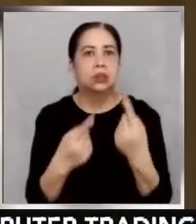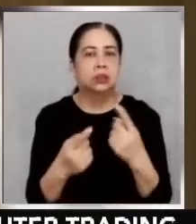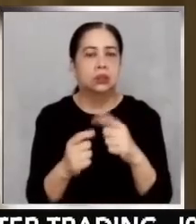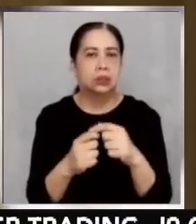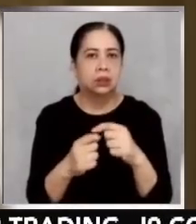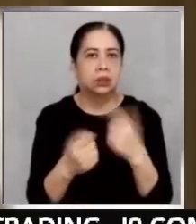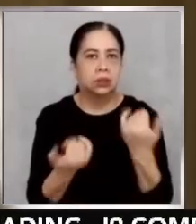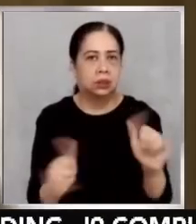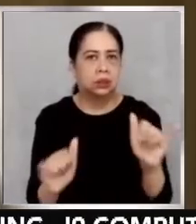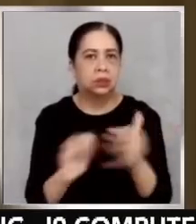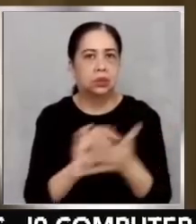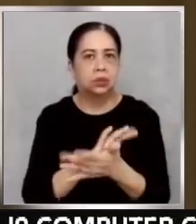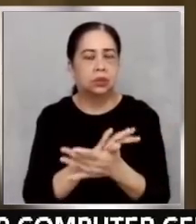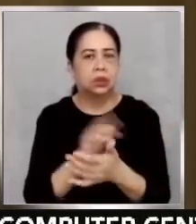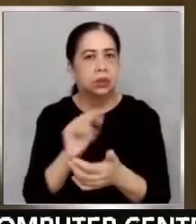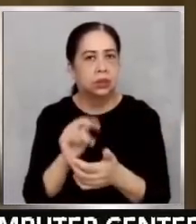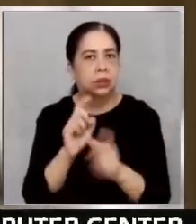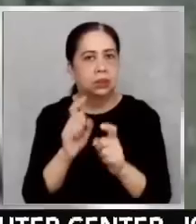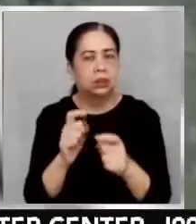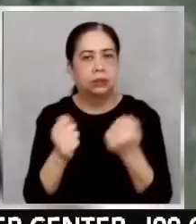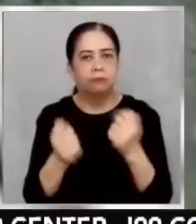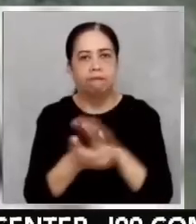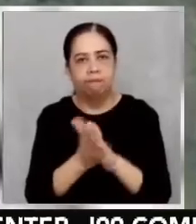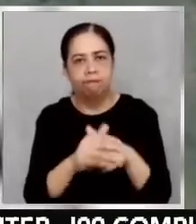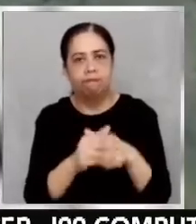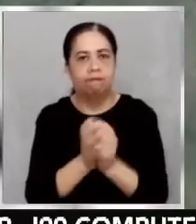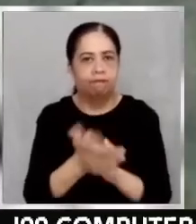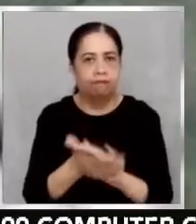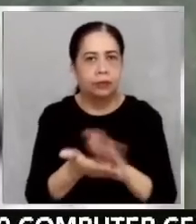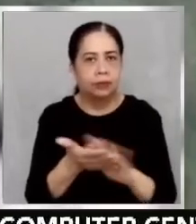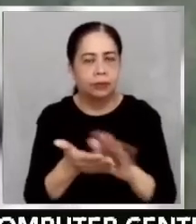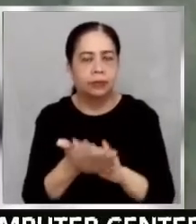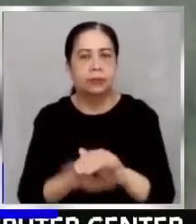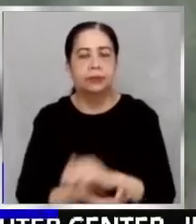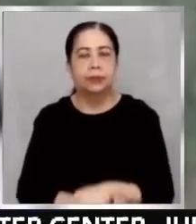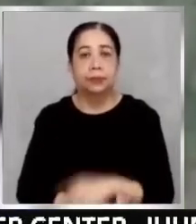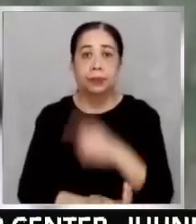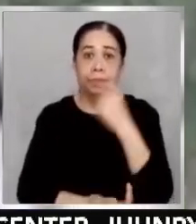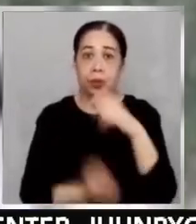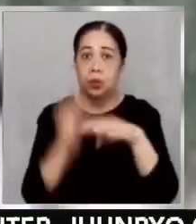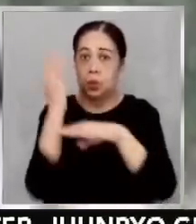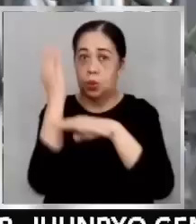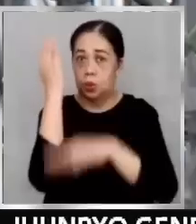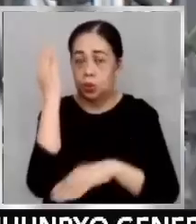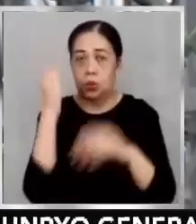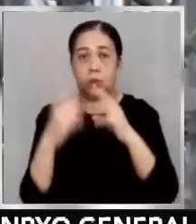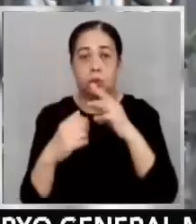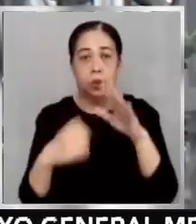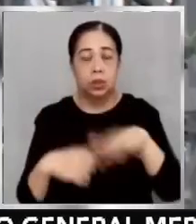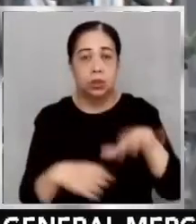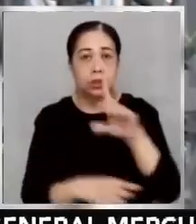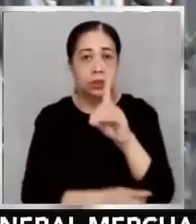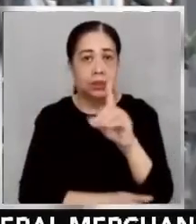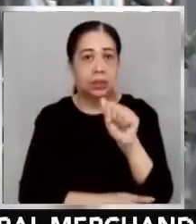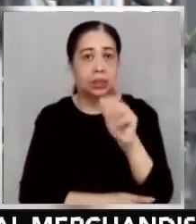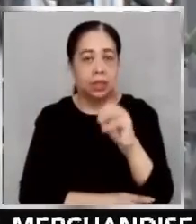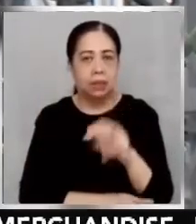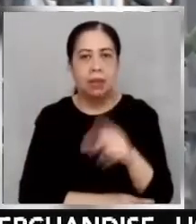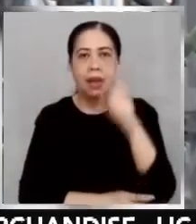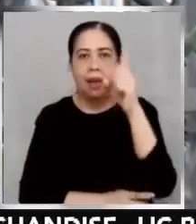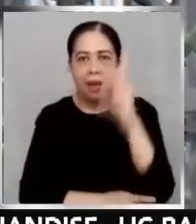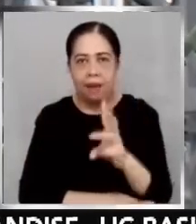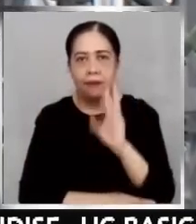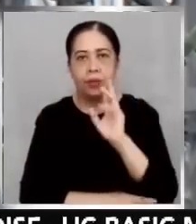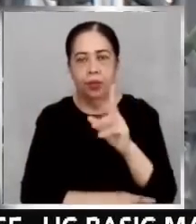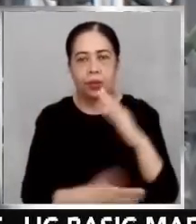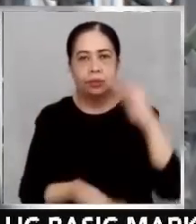ngayon, so kailangan natin maghugas palagi. Dahil sa mababang level ng tubig sa mga dam, kalahati raw ang magiging kabawasan